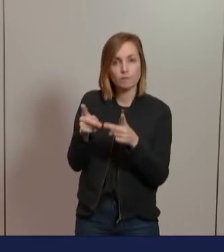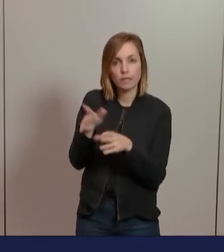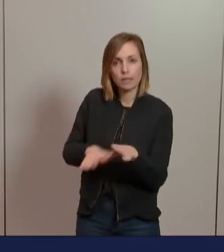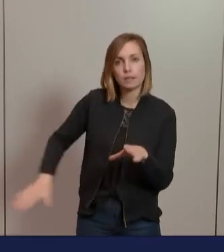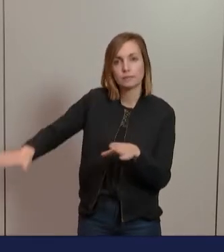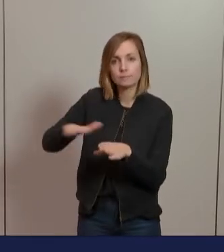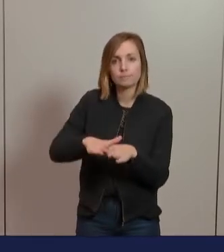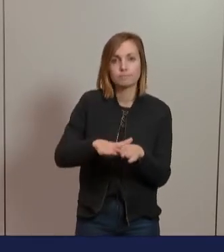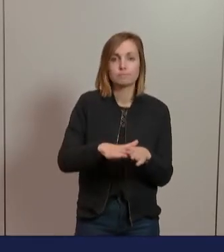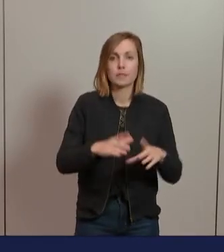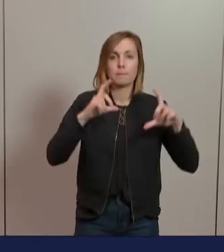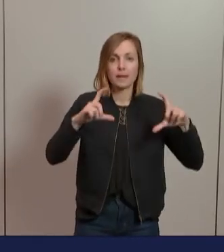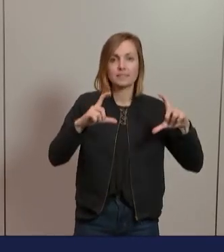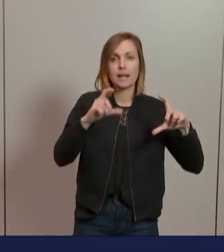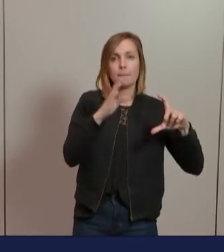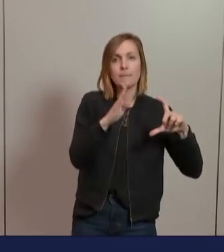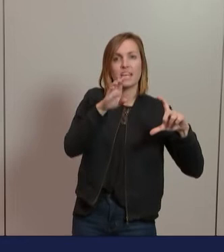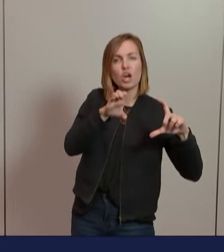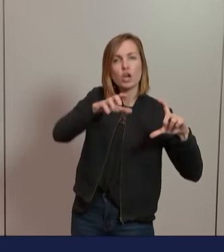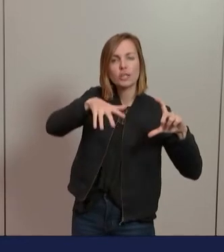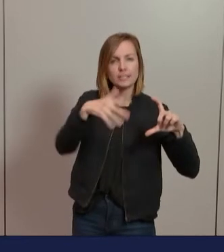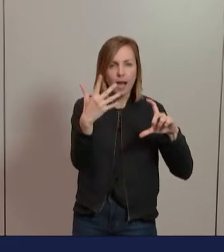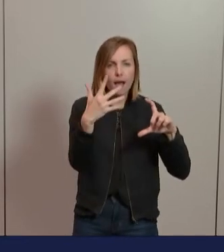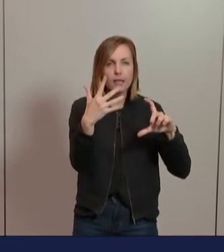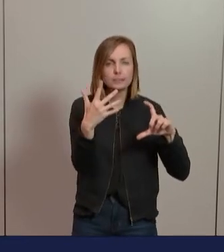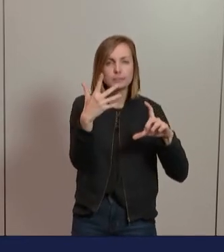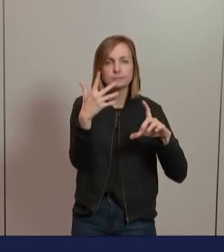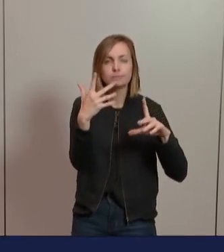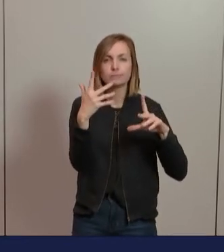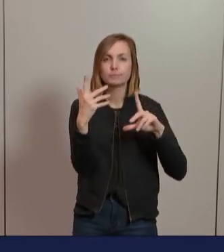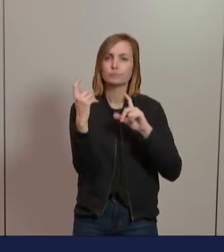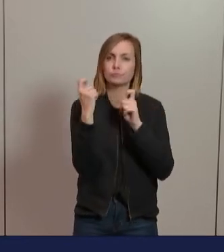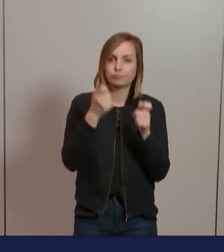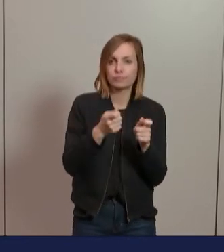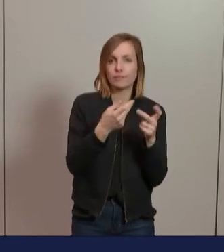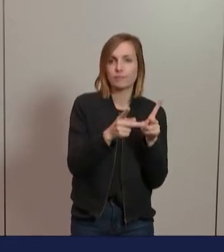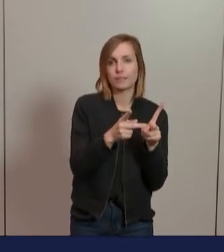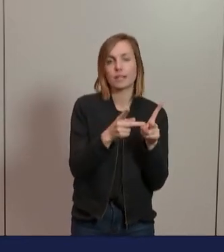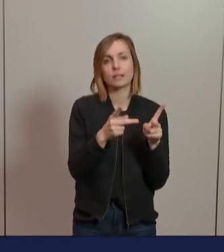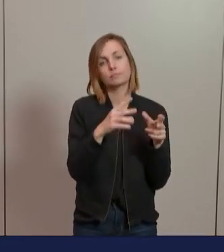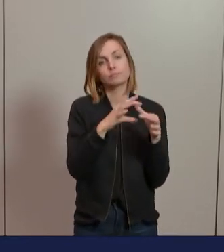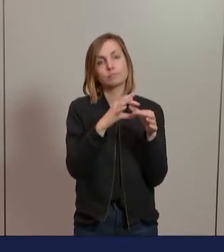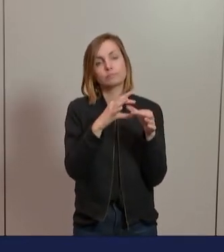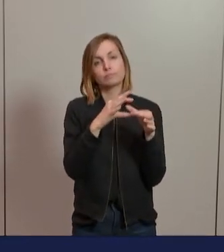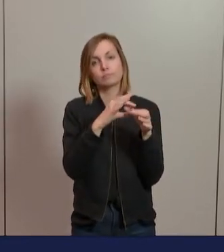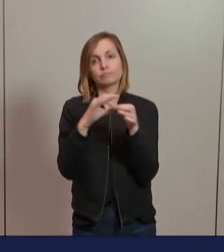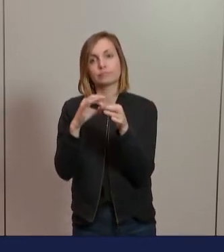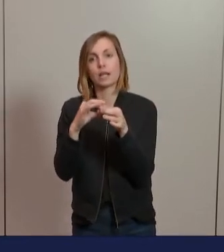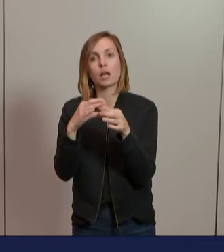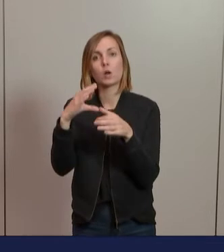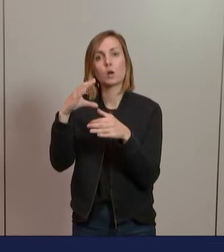de la parcelle cadastrée BE15 appartenant au consort Henri, lieu dit Vincillon. Monsieur